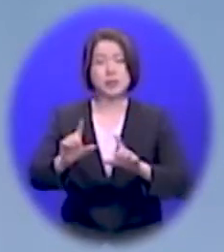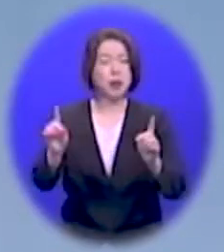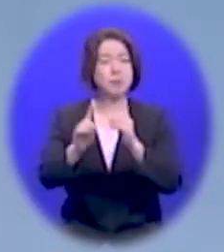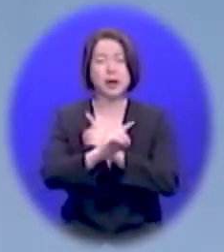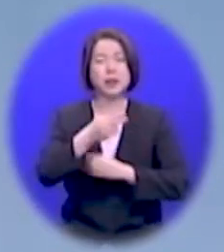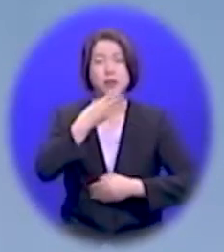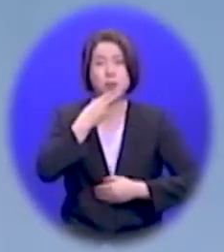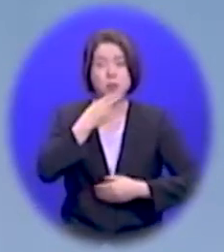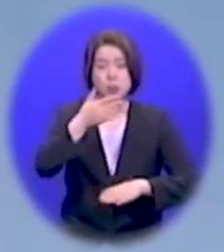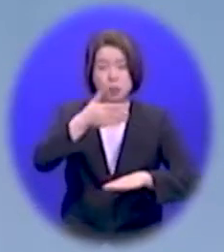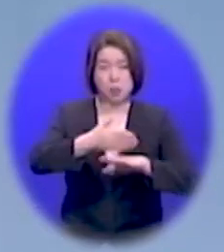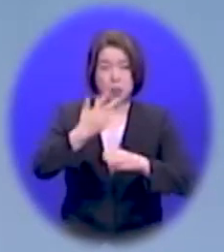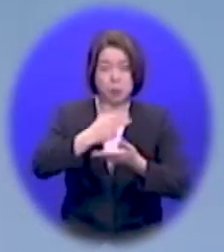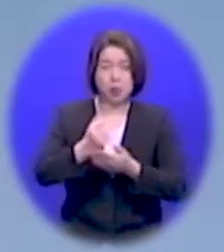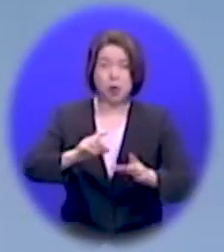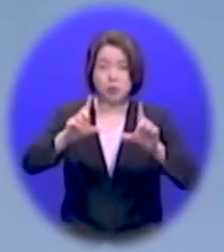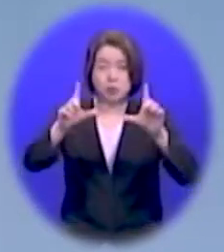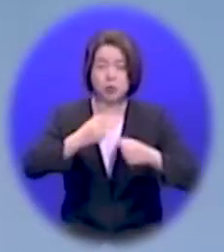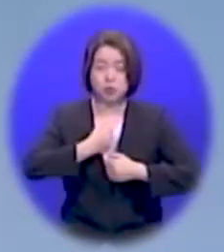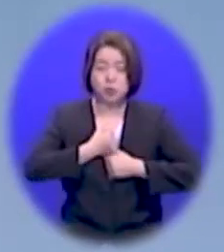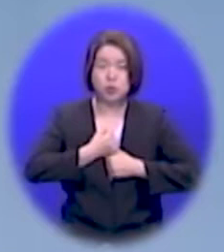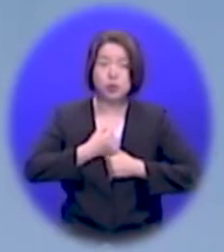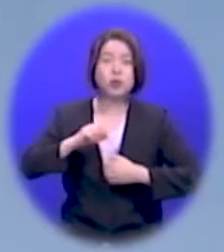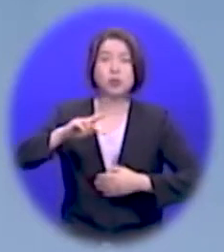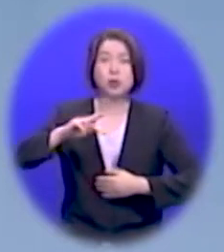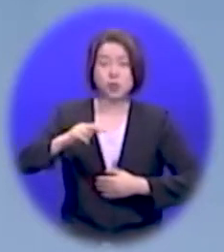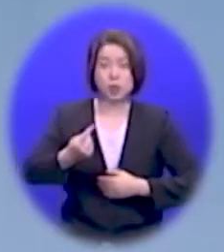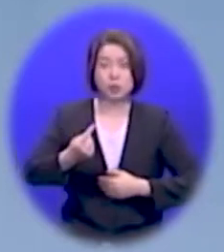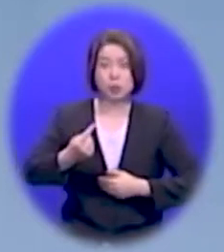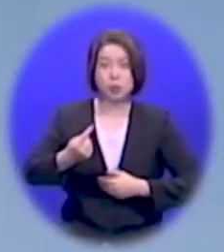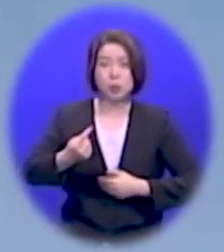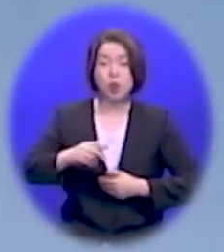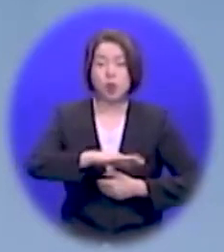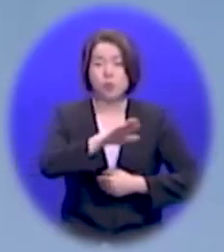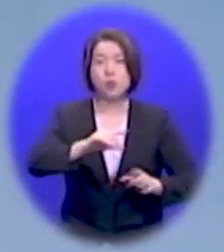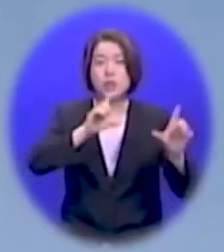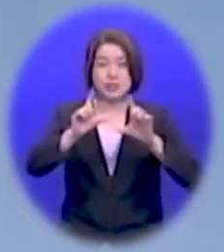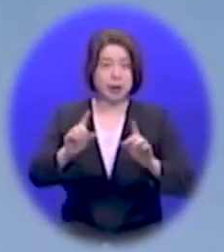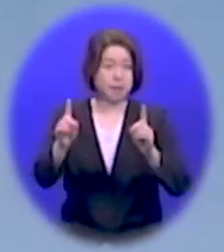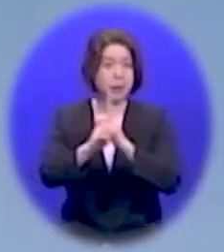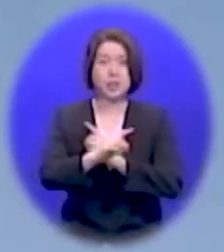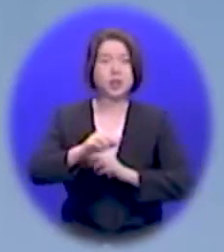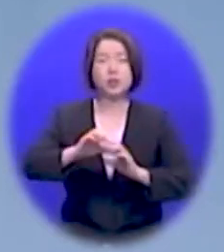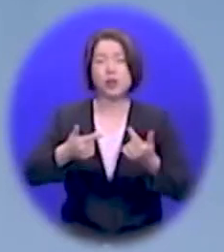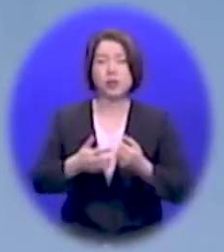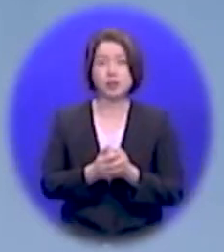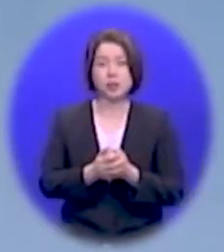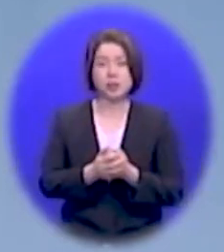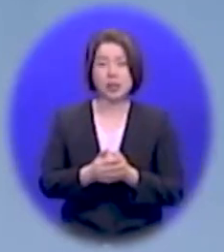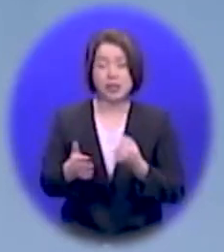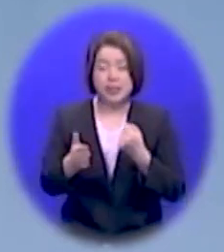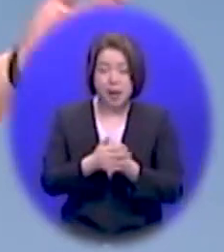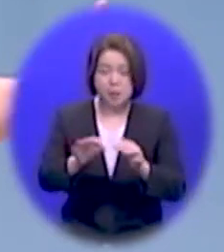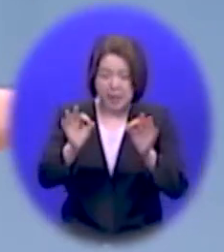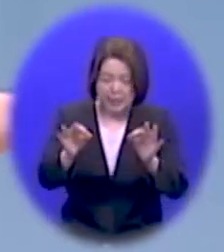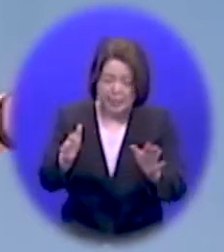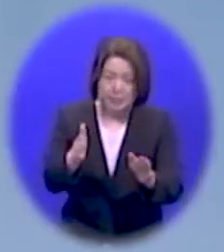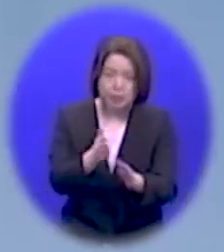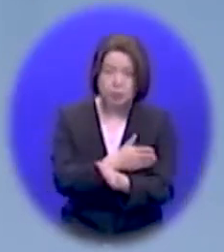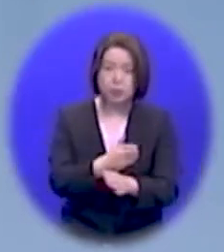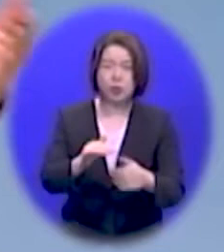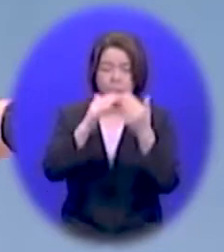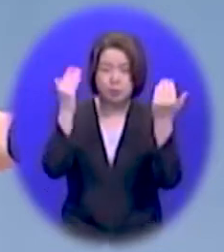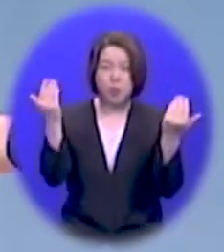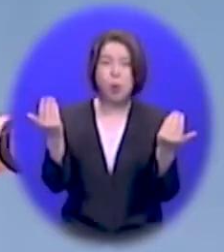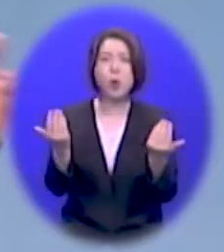감사 주일을 지켰다고 우리의 삶이 변화되는 게 아닙니다 결국은 그래서 내가 이제 부터는 모든 것에 감사